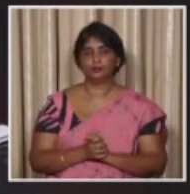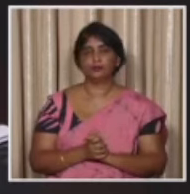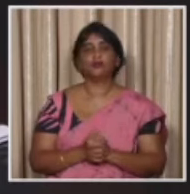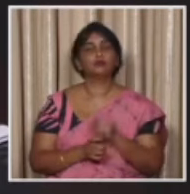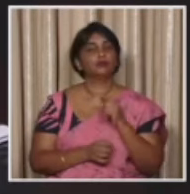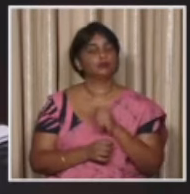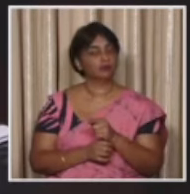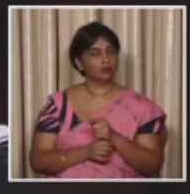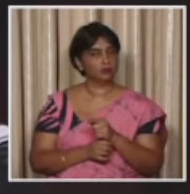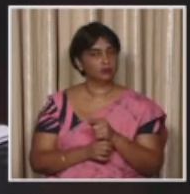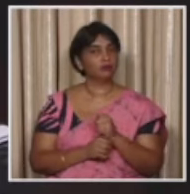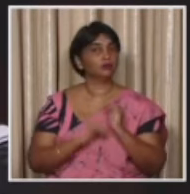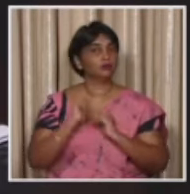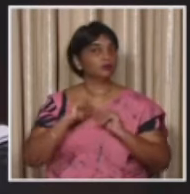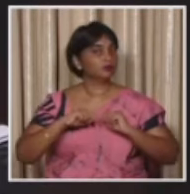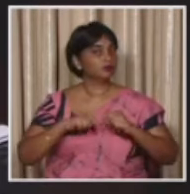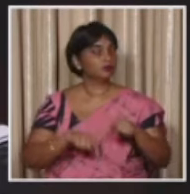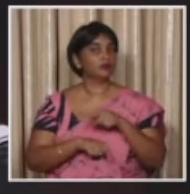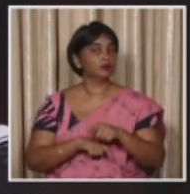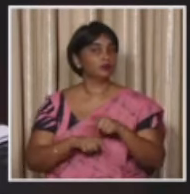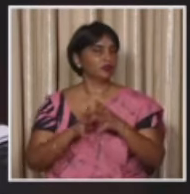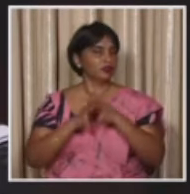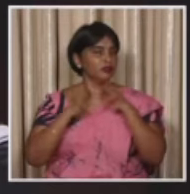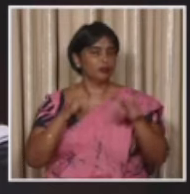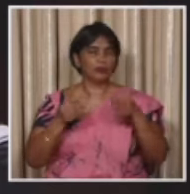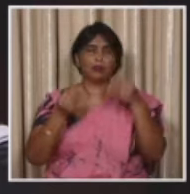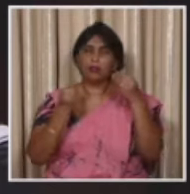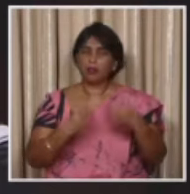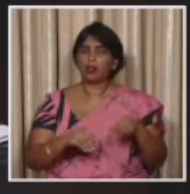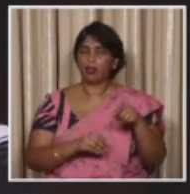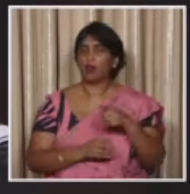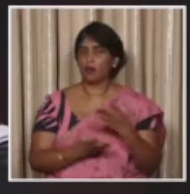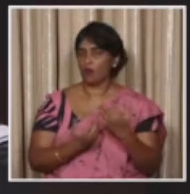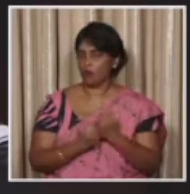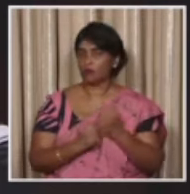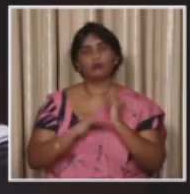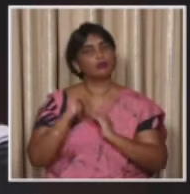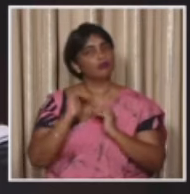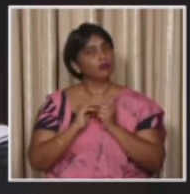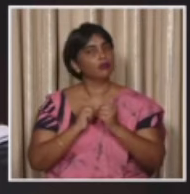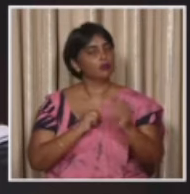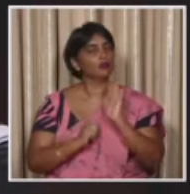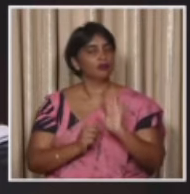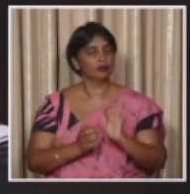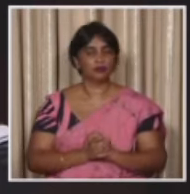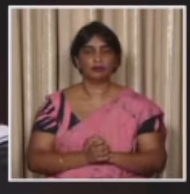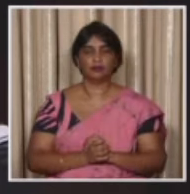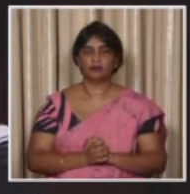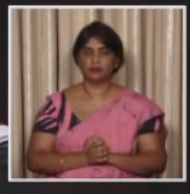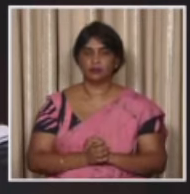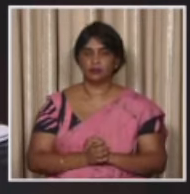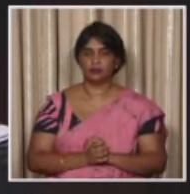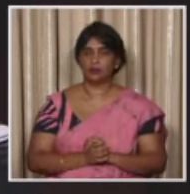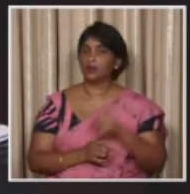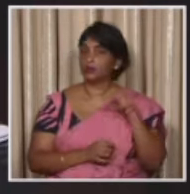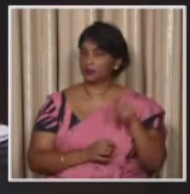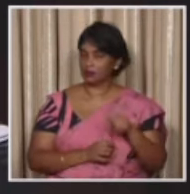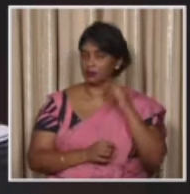මේ ක්‍රමවේදය මීටත් වඩා සරල වෙන්නට ඕන. ප්‍රායෝගික වෙන්නට ඕන.